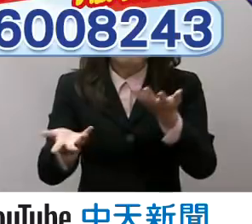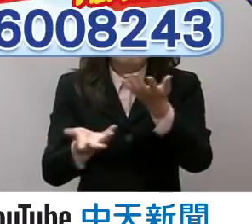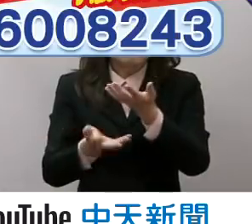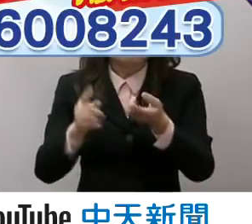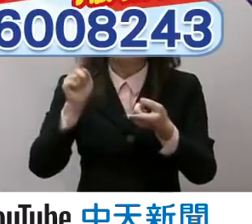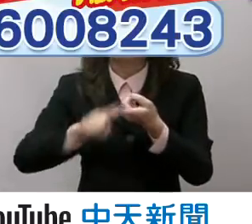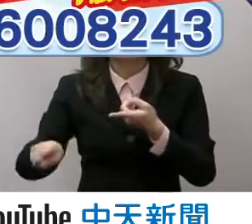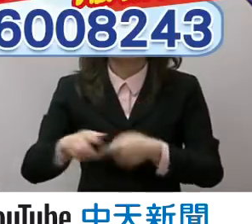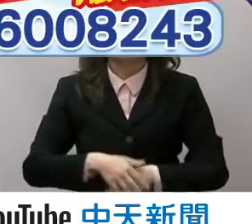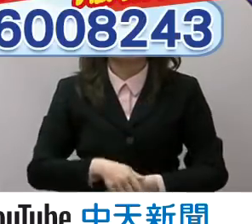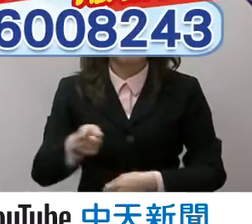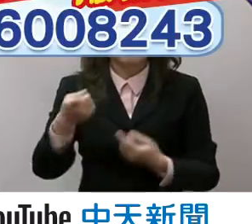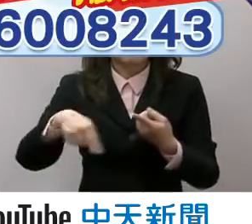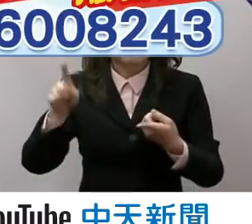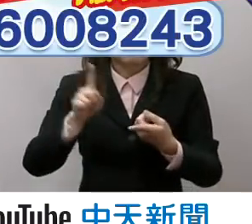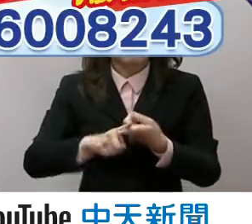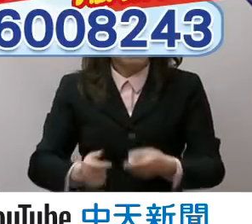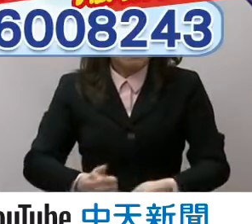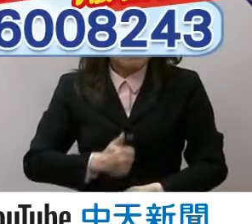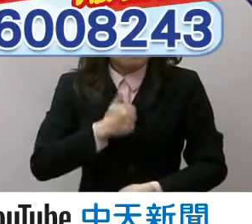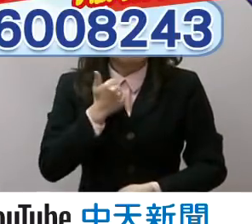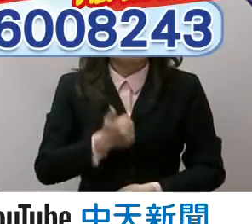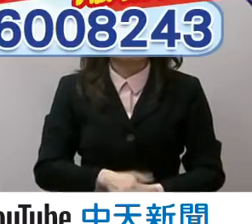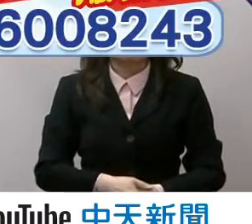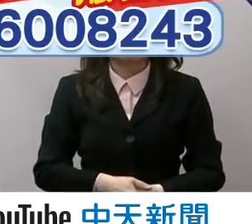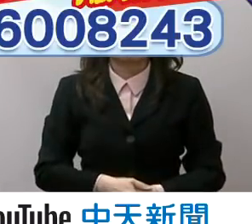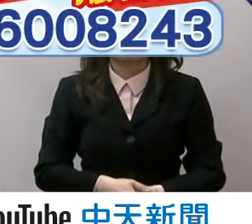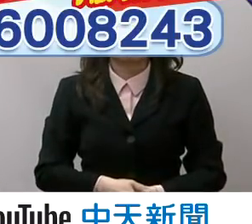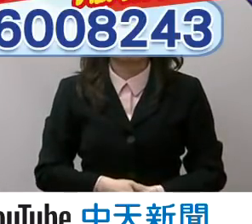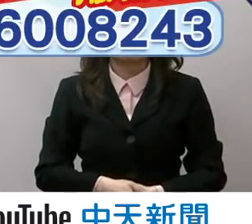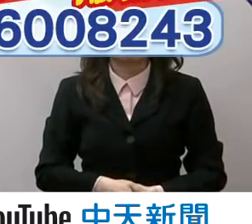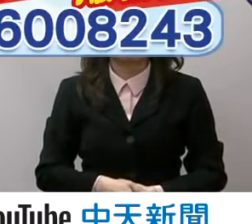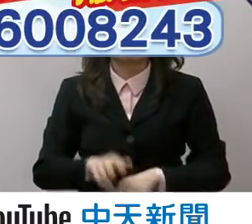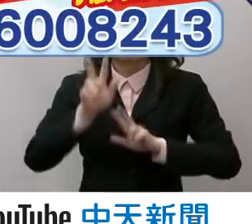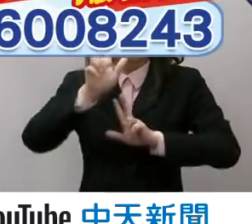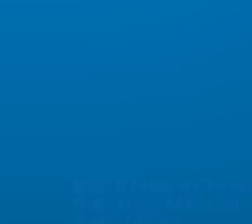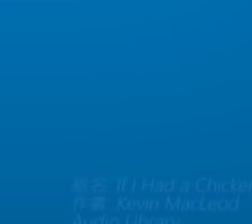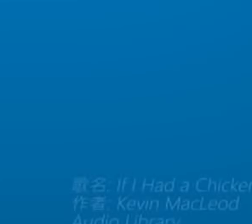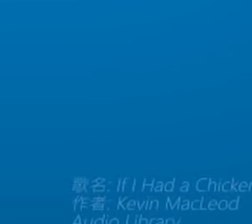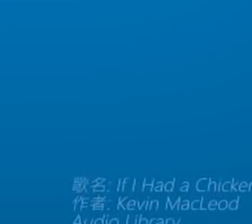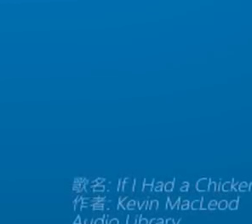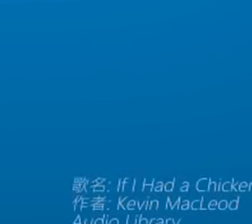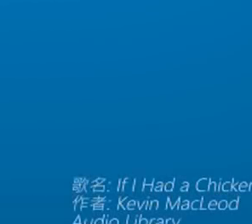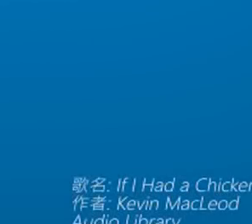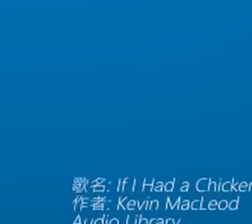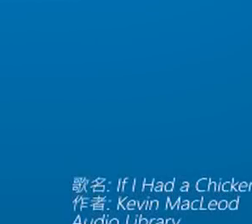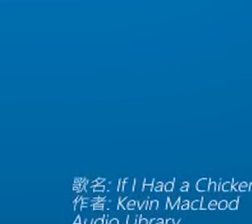度，你们应该拿出诚意来，诚实面对民意，好不好？还是